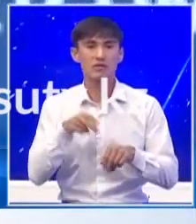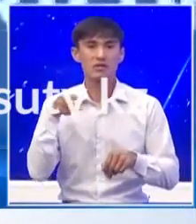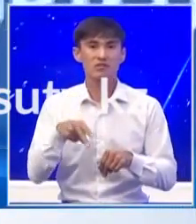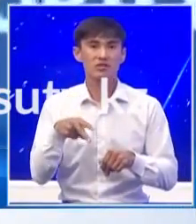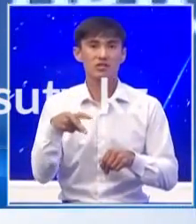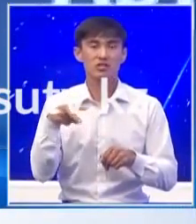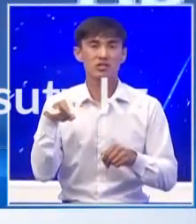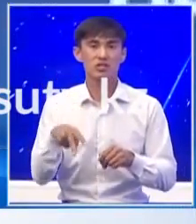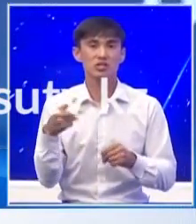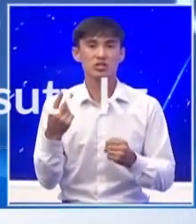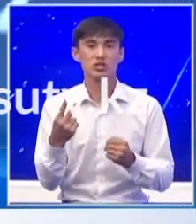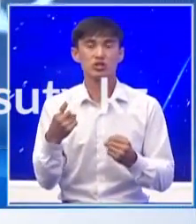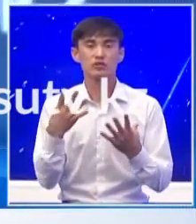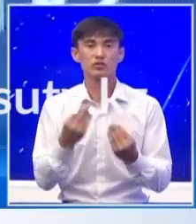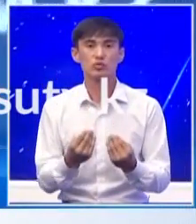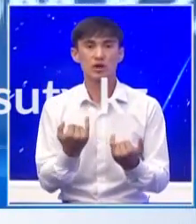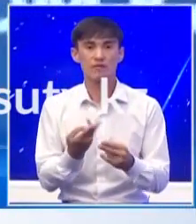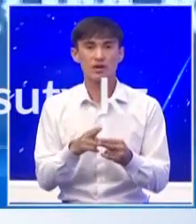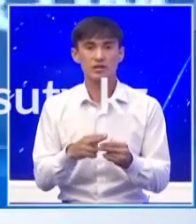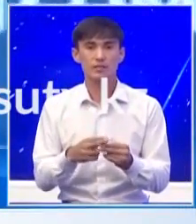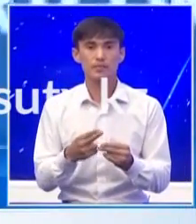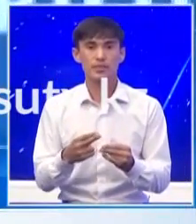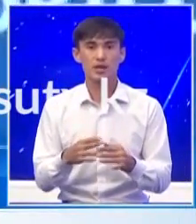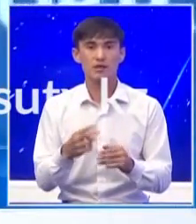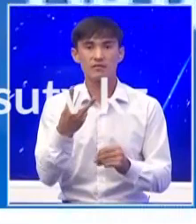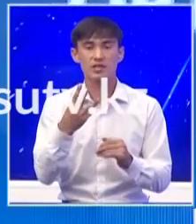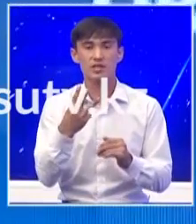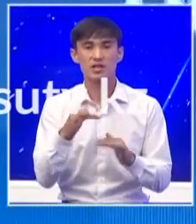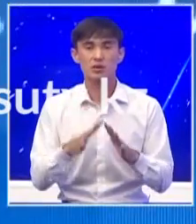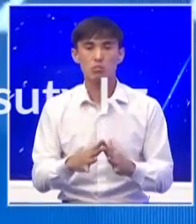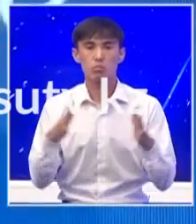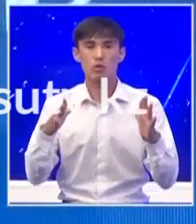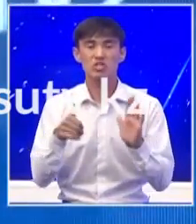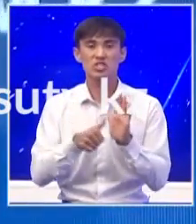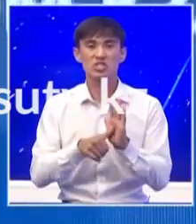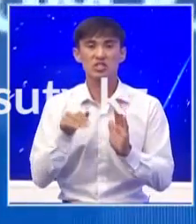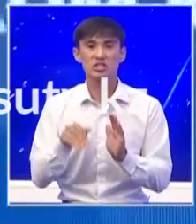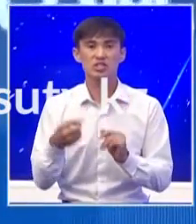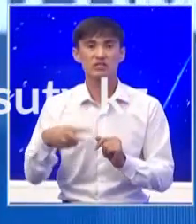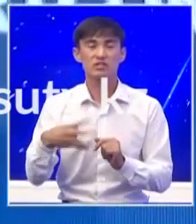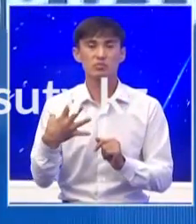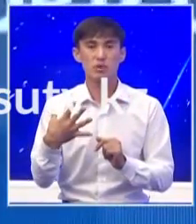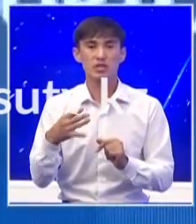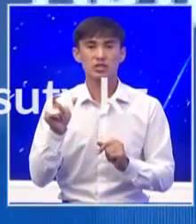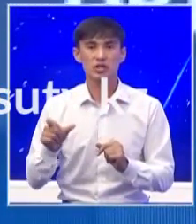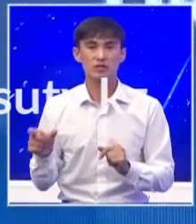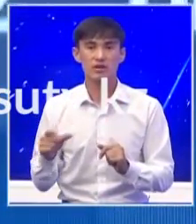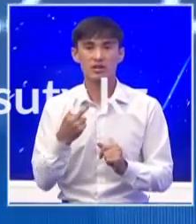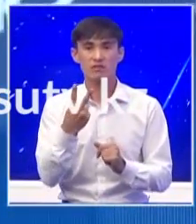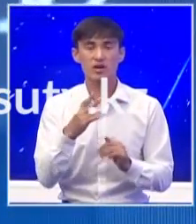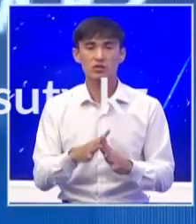сутки, то в июле текущего года рост составил более чем в 3 раза, или 6925 человек. В 2